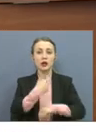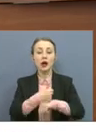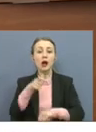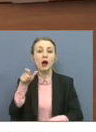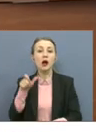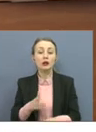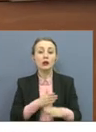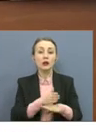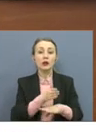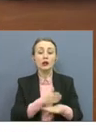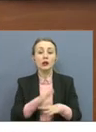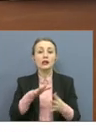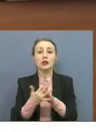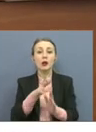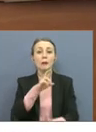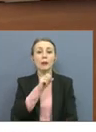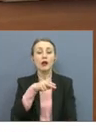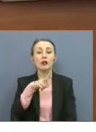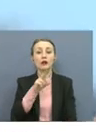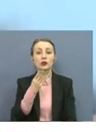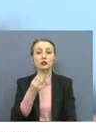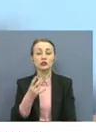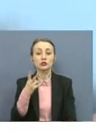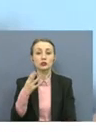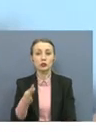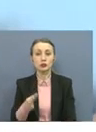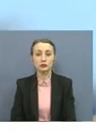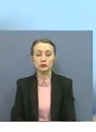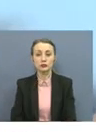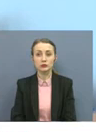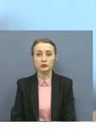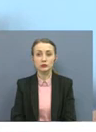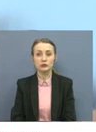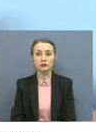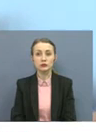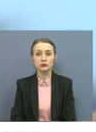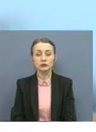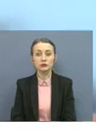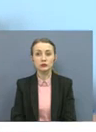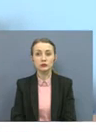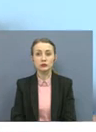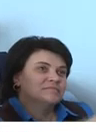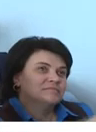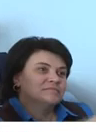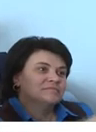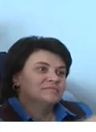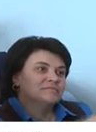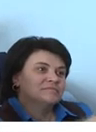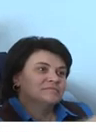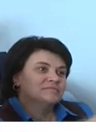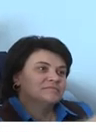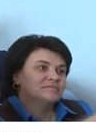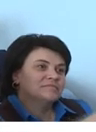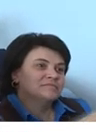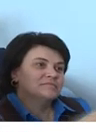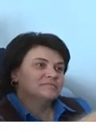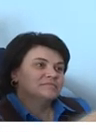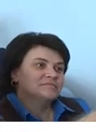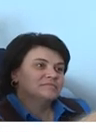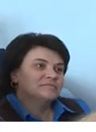олардың көкейіндегі сұрақтарына жауап берді. Районда автовокзал болмаса бір автобекет деген сияқты бірдеңе бола ма деп соны сұрайын